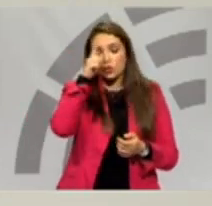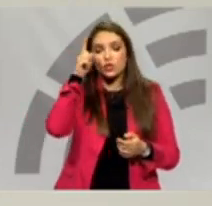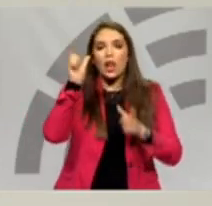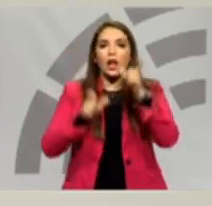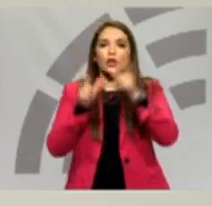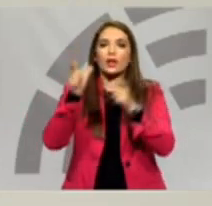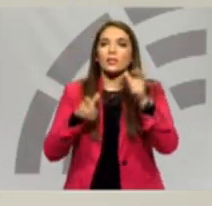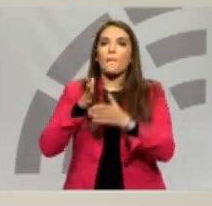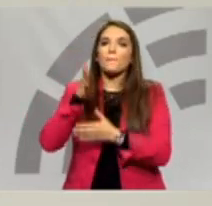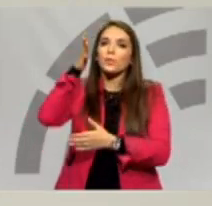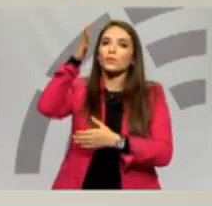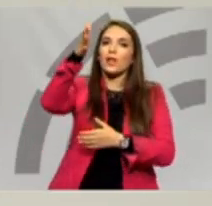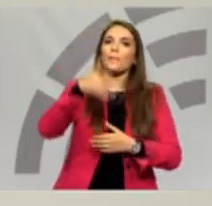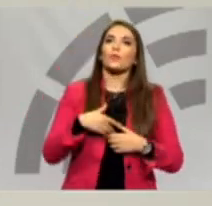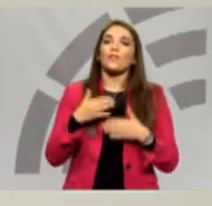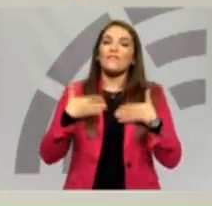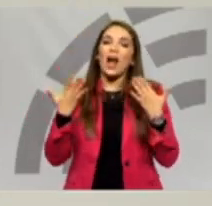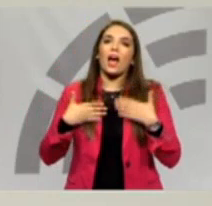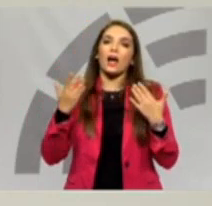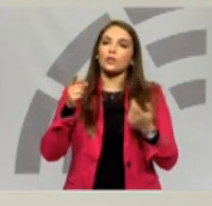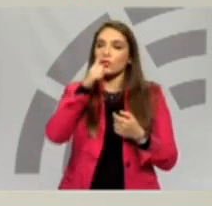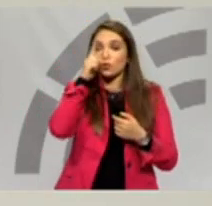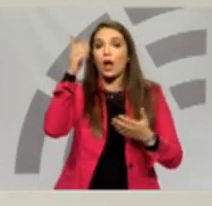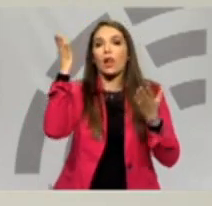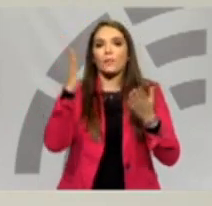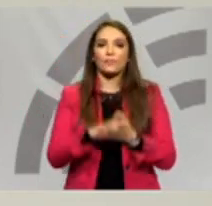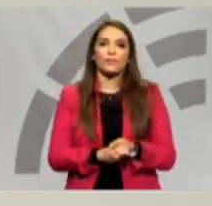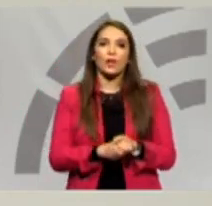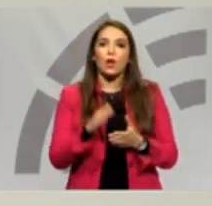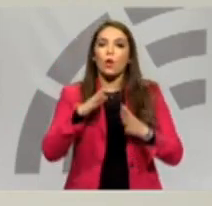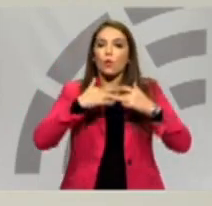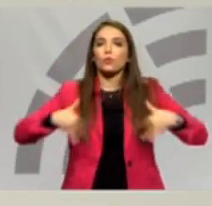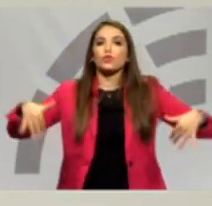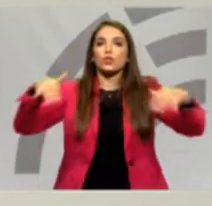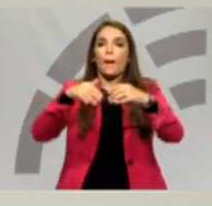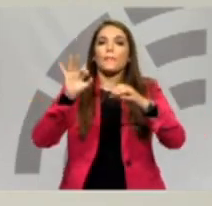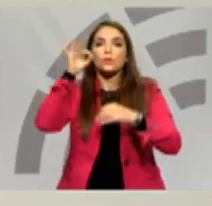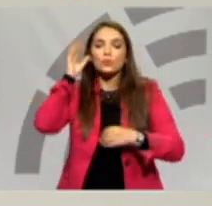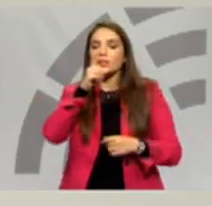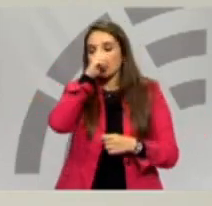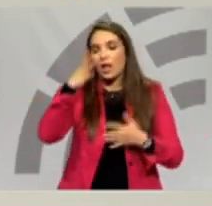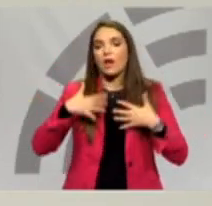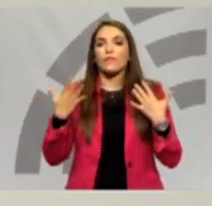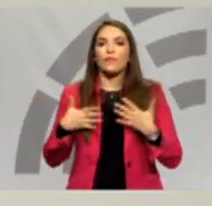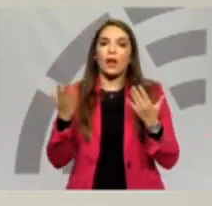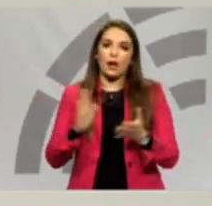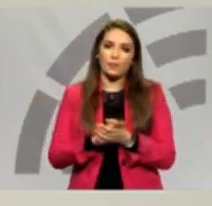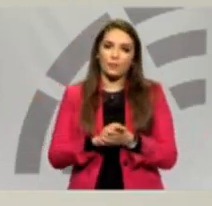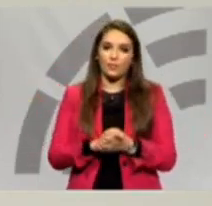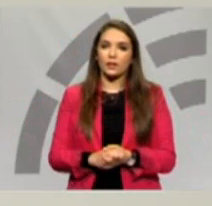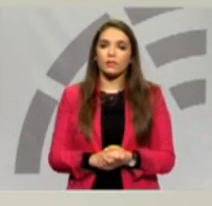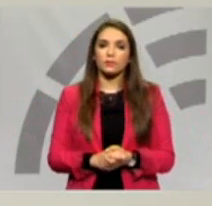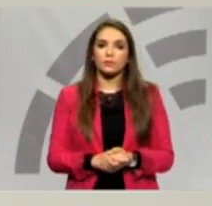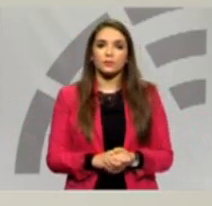لاهلي في معتمديه السقيد الزيت منهم ان شاء الله الى كل الشعب التونسي مش ناقصوا صف واحد لبلادنا لانه في الاخير مصيرنا